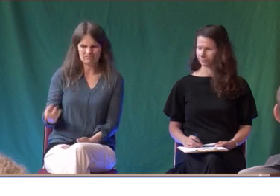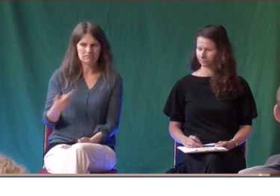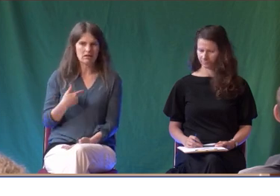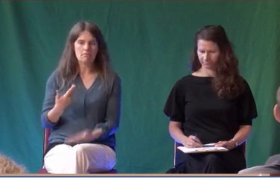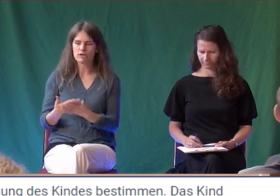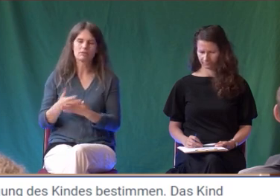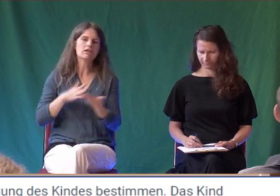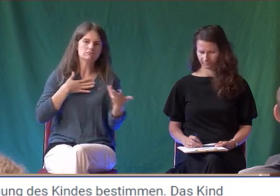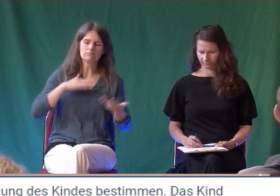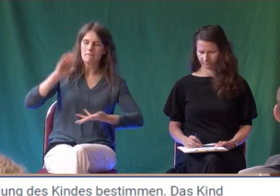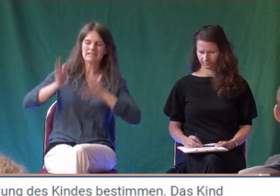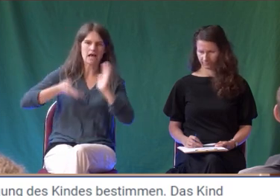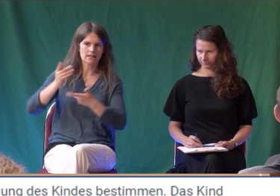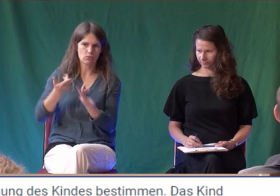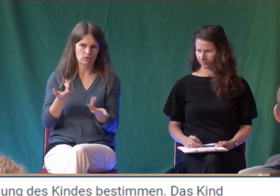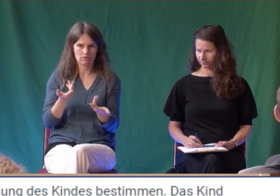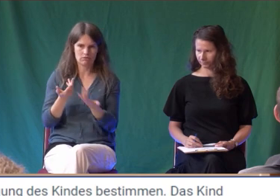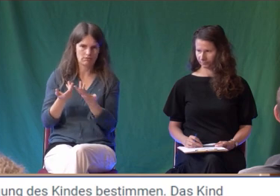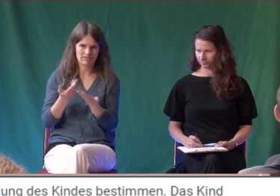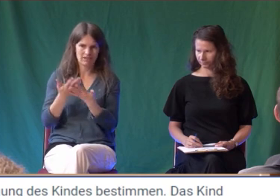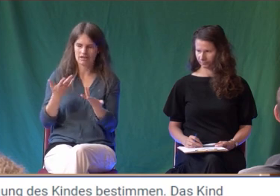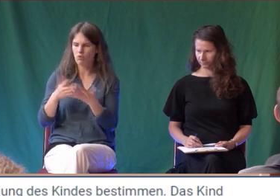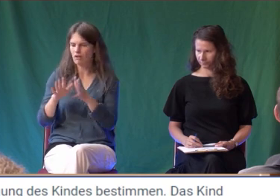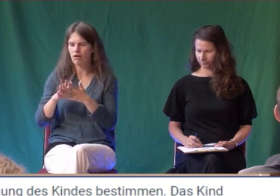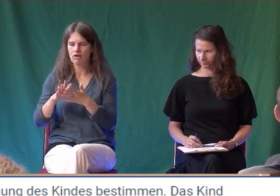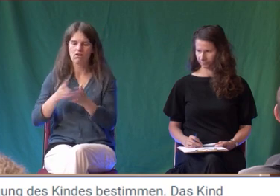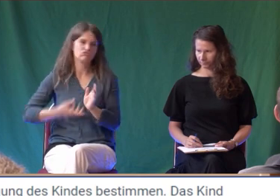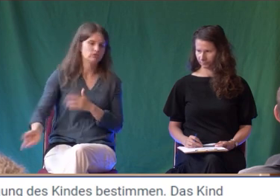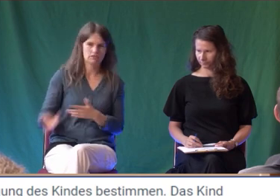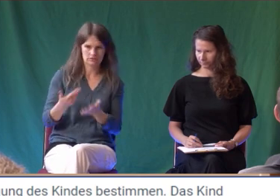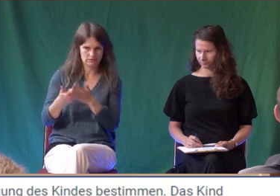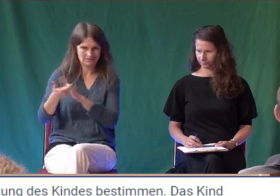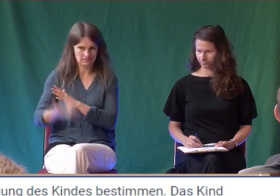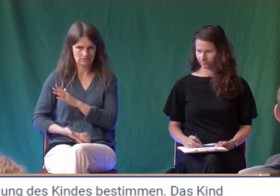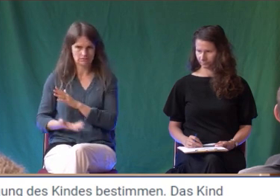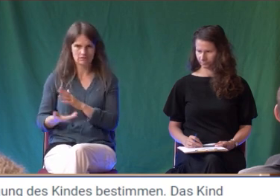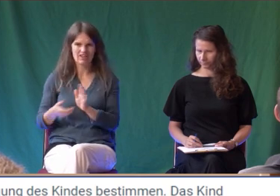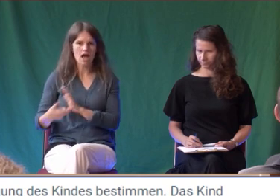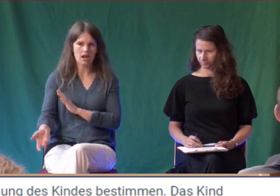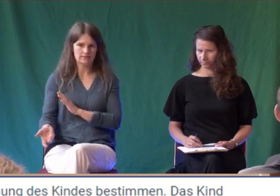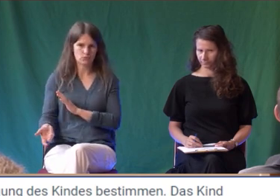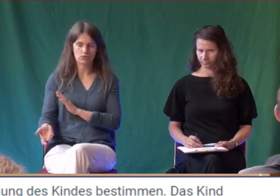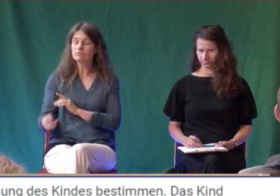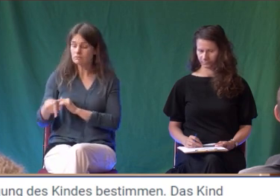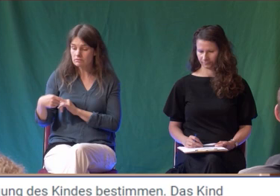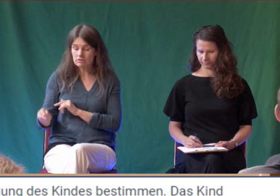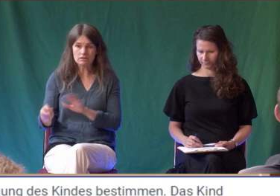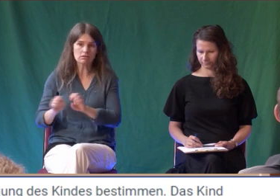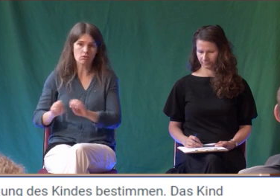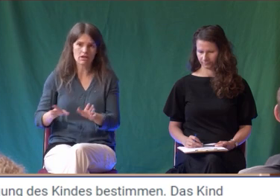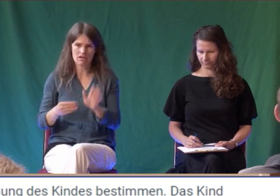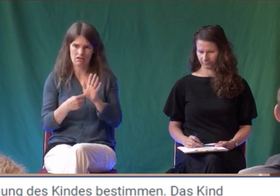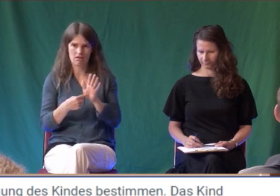misshandelt wird oder vernachlässigt wird das steht nicht drin dass jemand aus gut